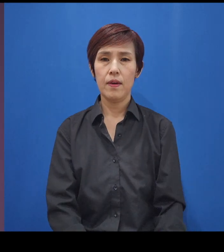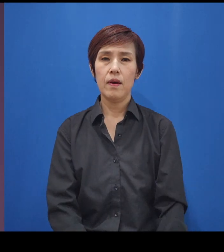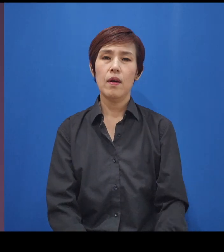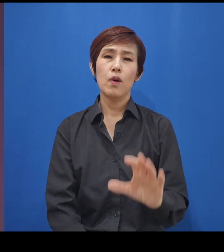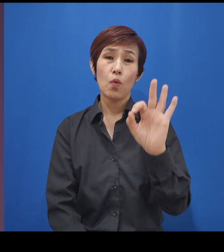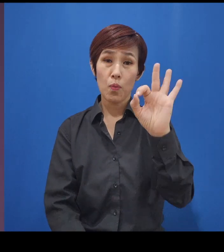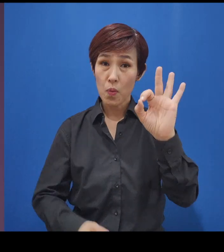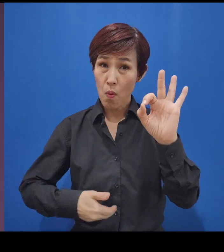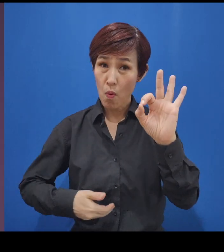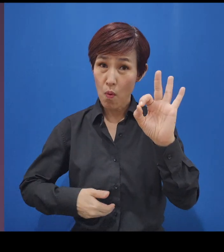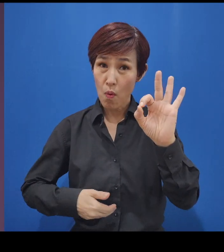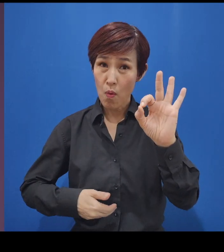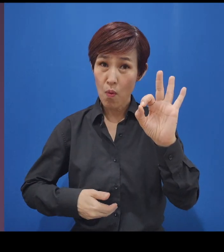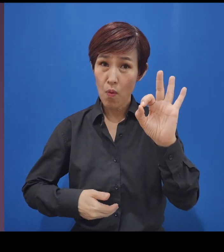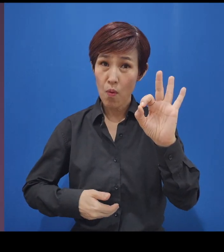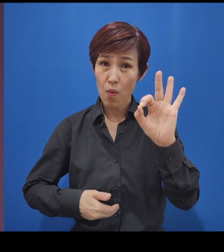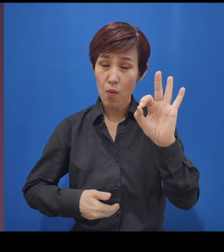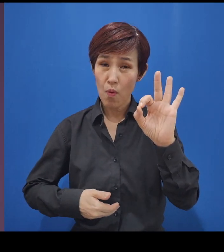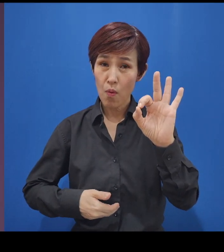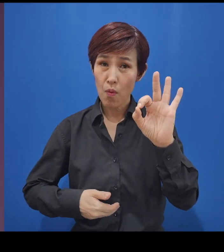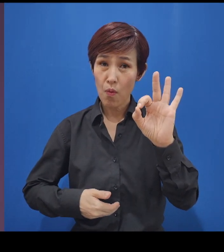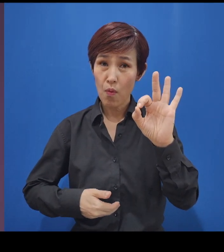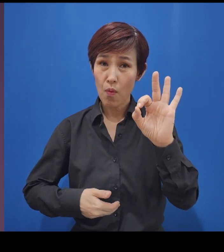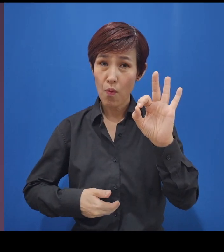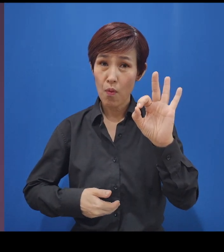돈이 너무 필요해서?